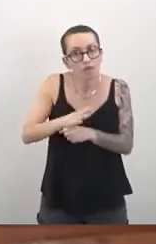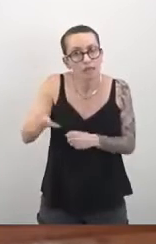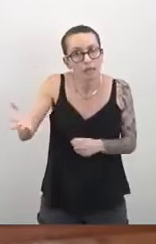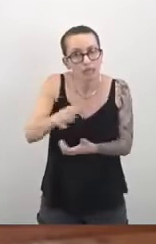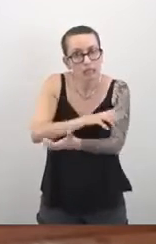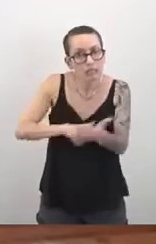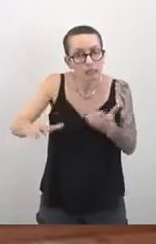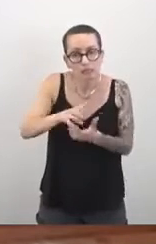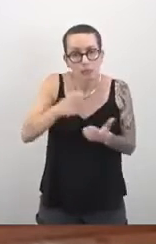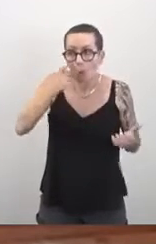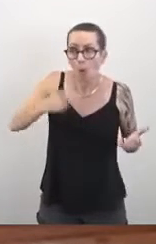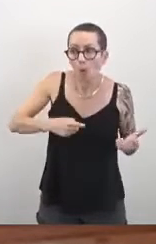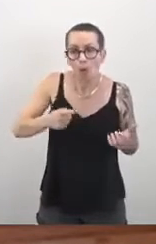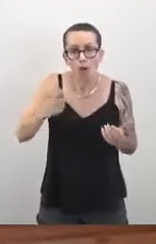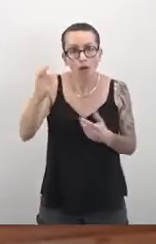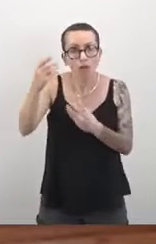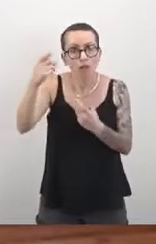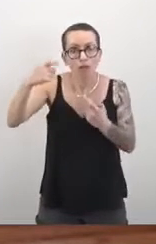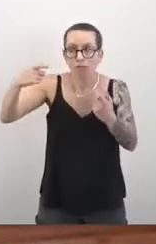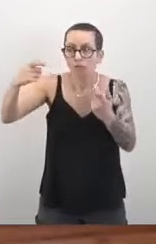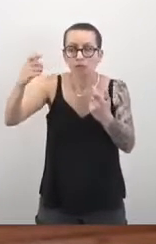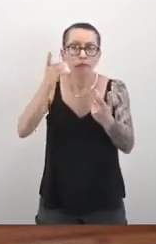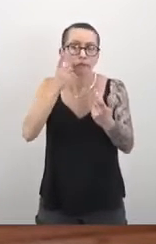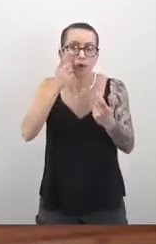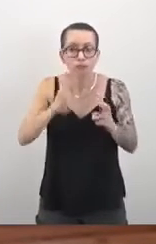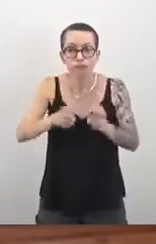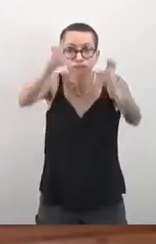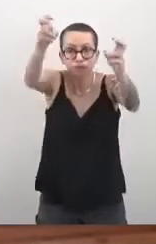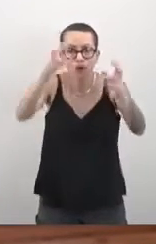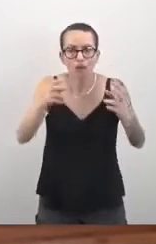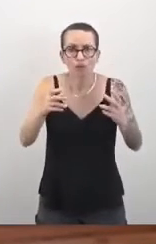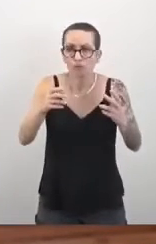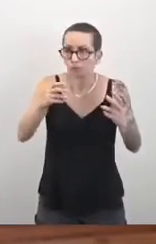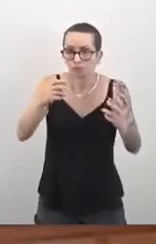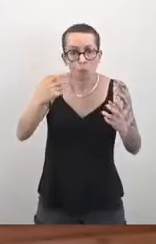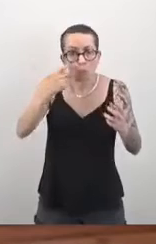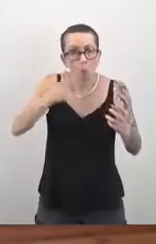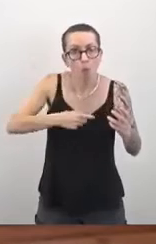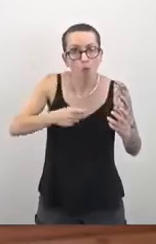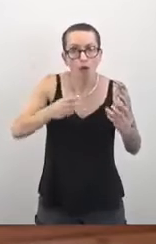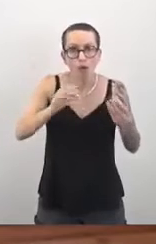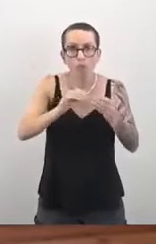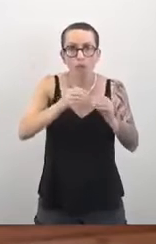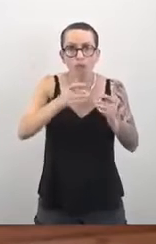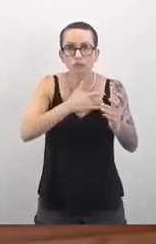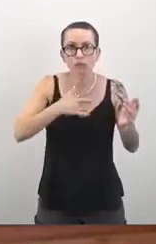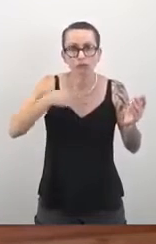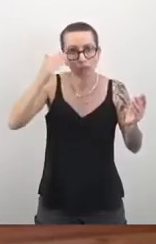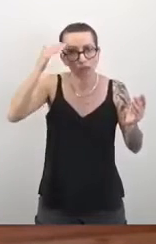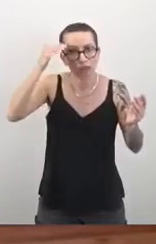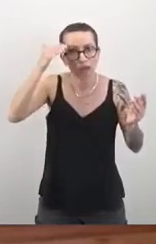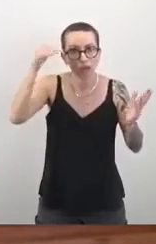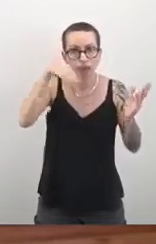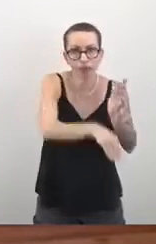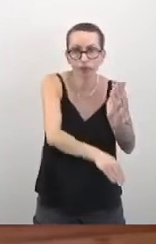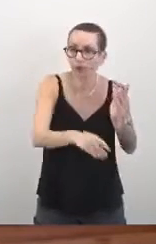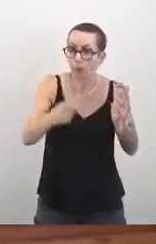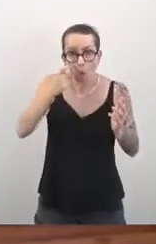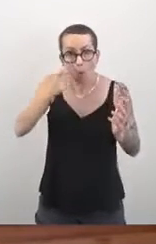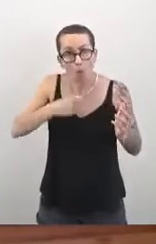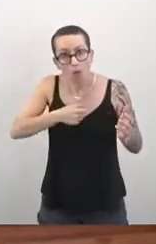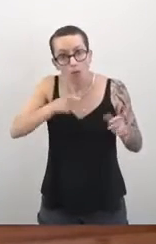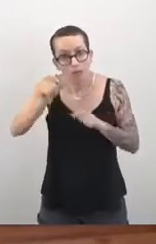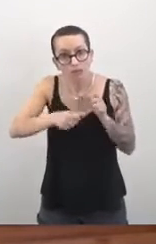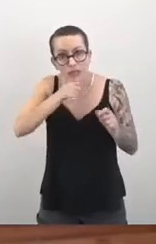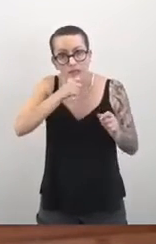qu'il y a une augmentation du trafic de drogue? Il ne sait pas qu'il y a une déliquescence de la santé mentale? Il ne sait pas que les seniors vont de plus en plus mal? Il ne sait pas tout